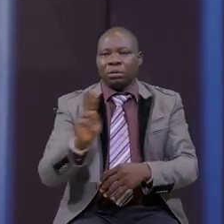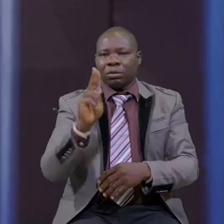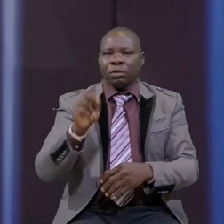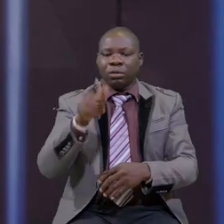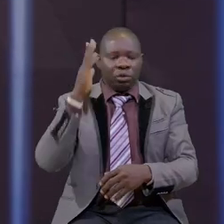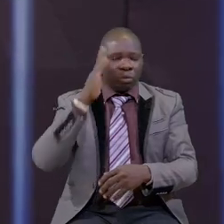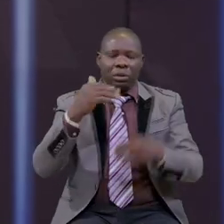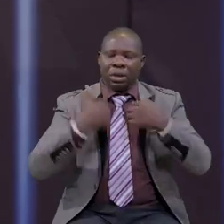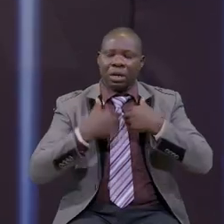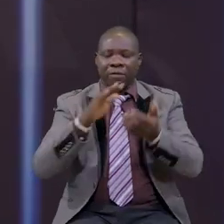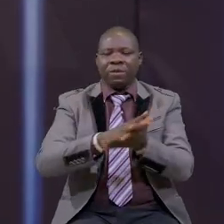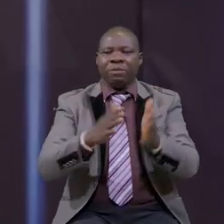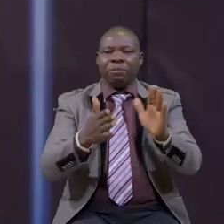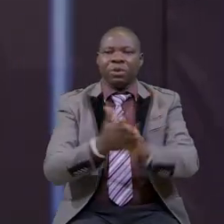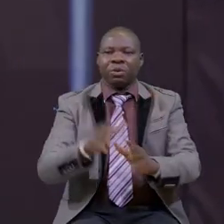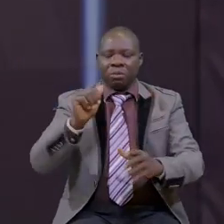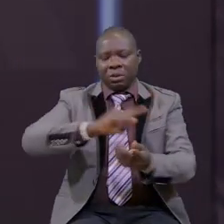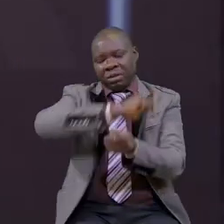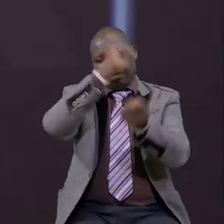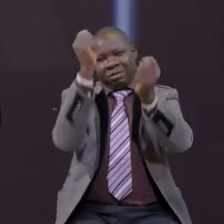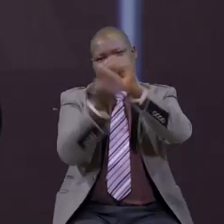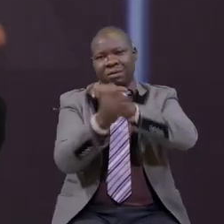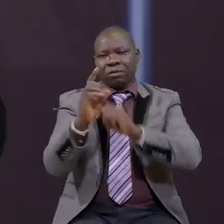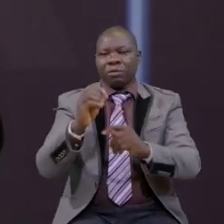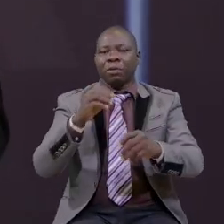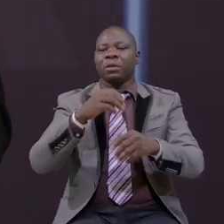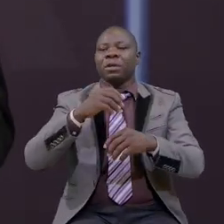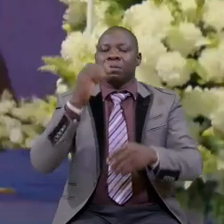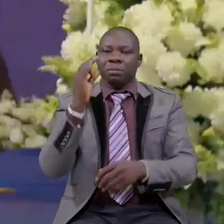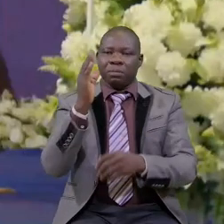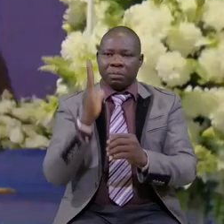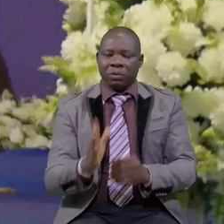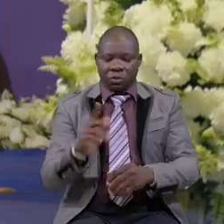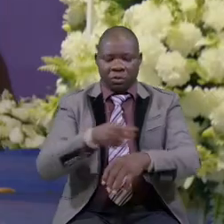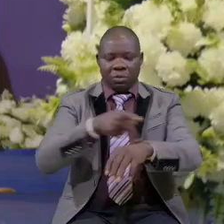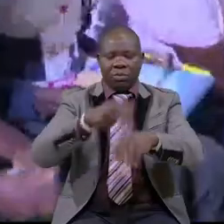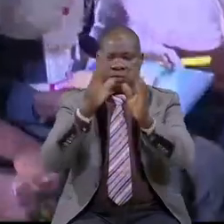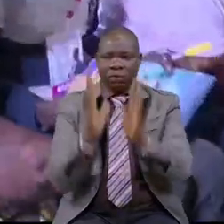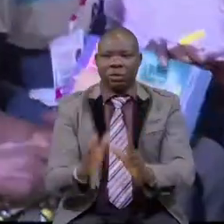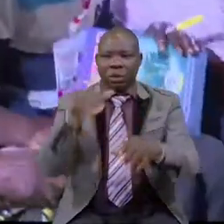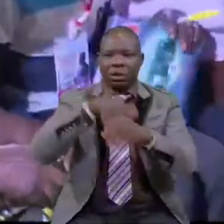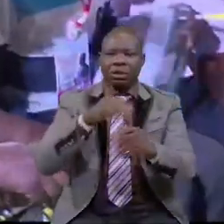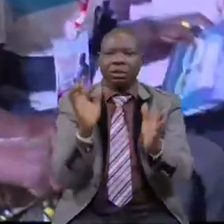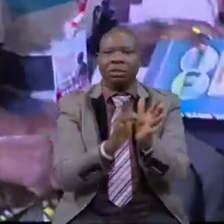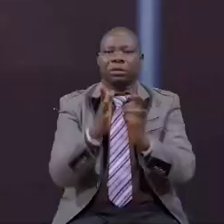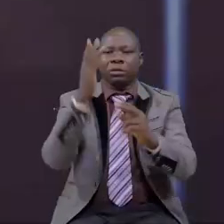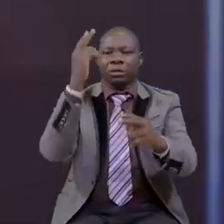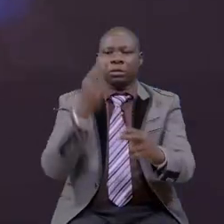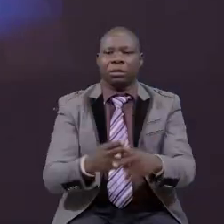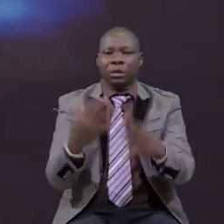le mardi, vous serez des ministres transformés, des professionnels transformés au nom de